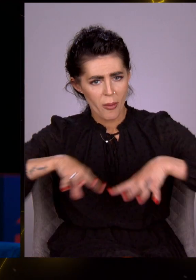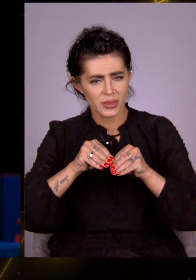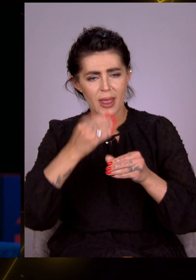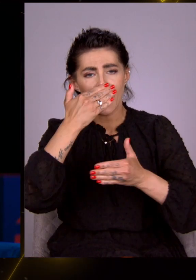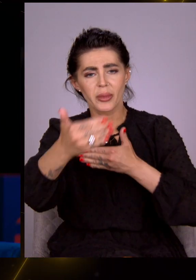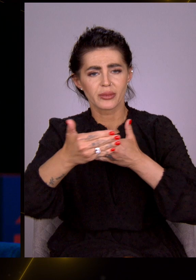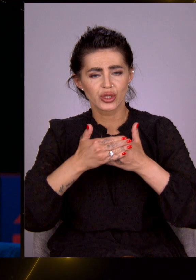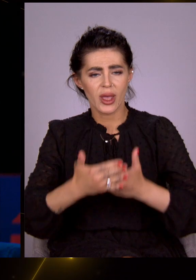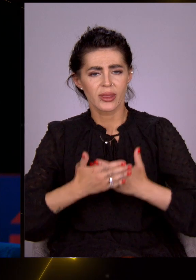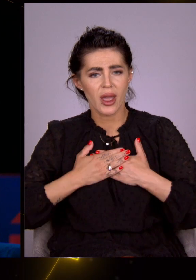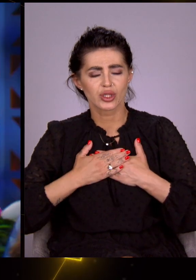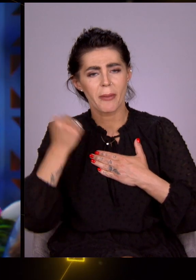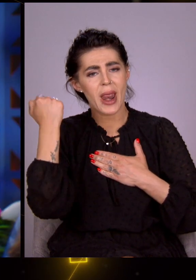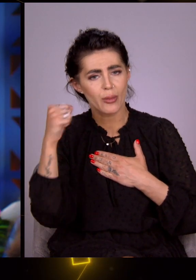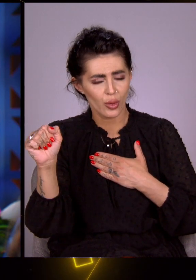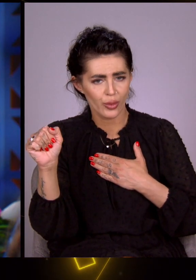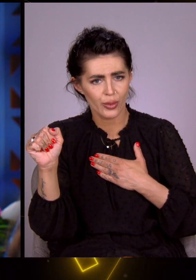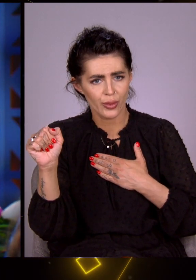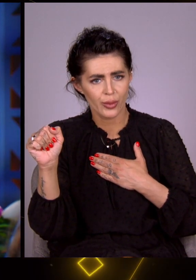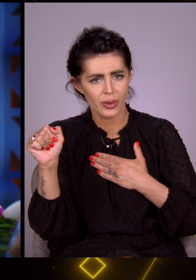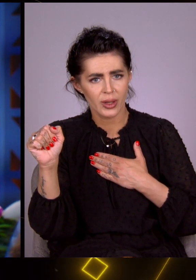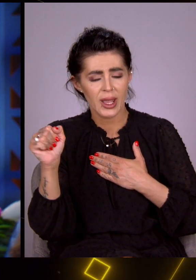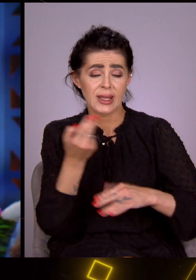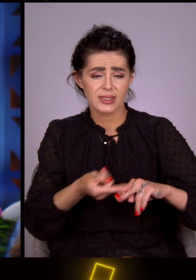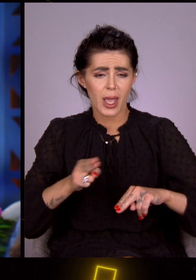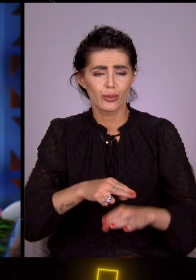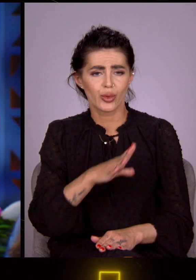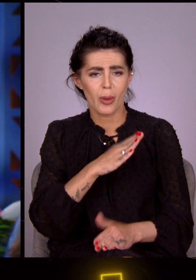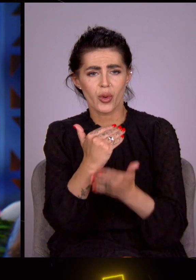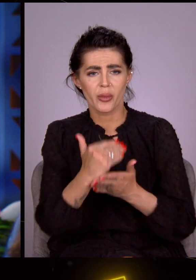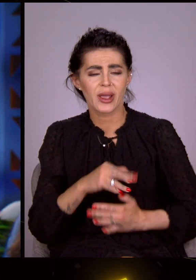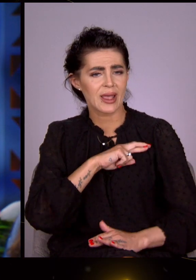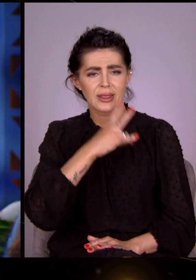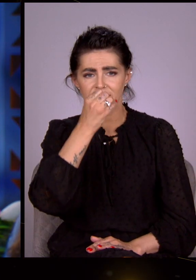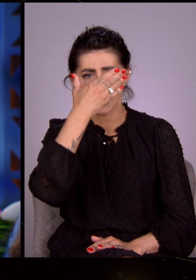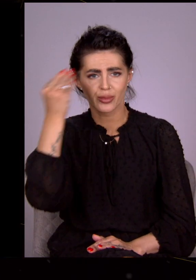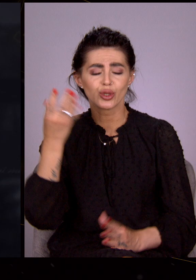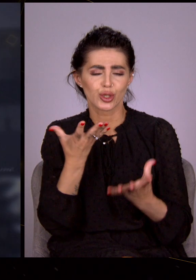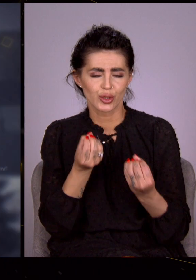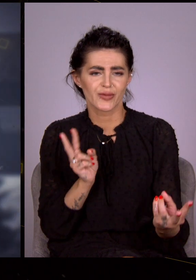наближати нашу перемогу. Це була програма «Я не забуду». Побачимось за тиждень.